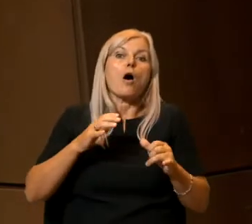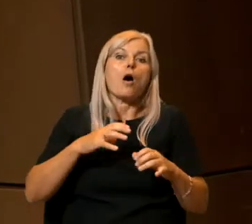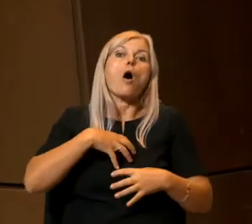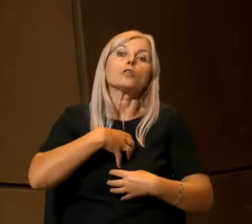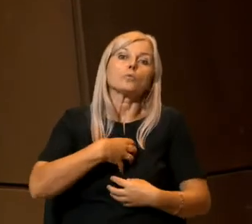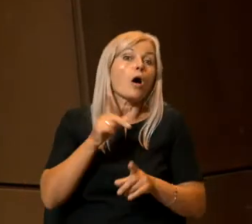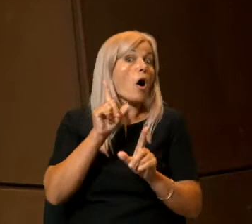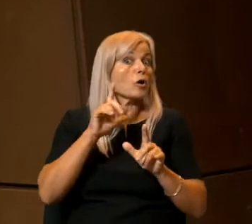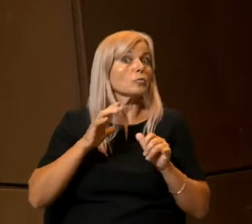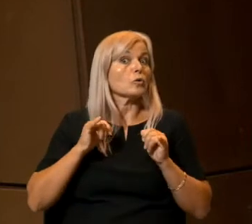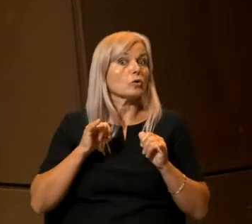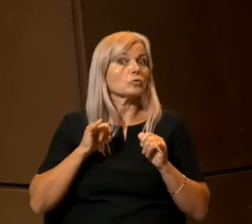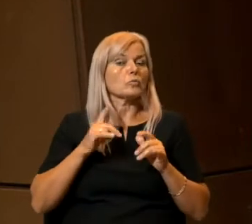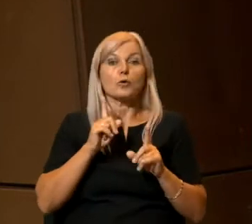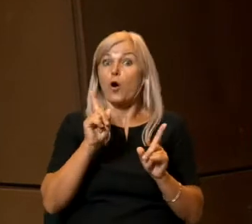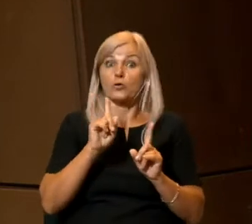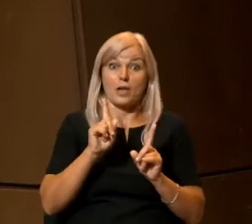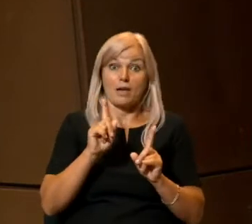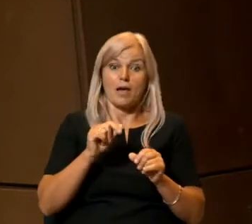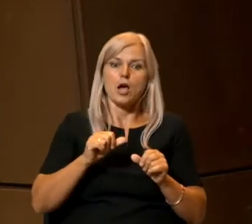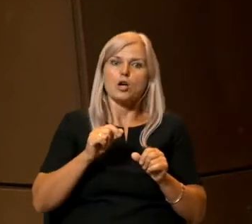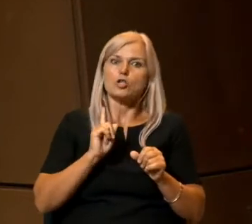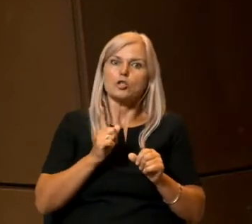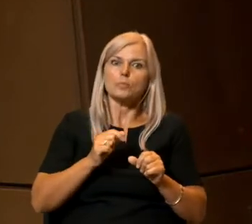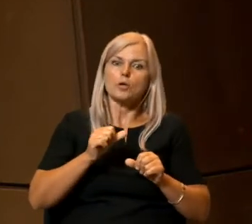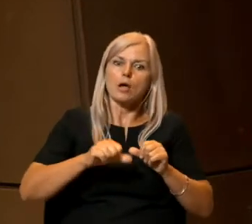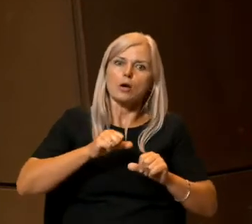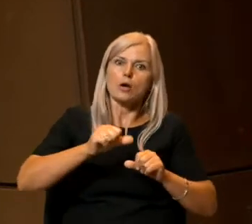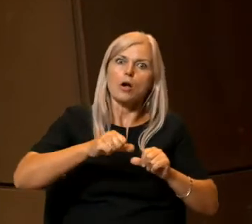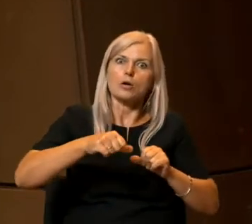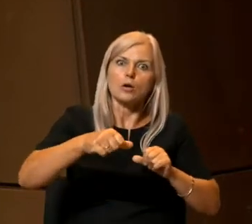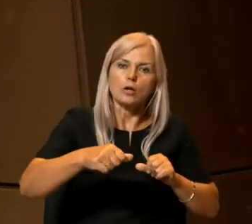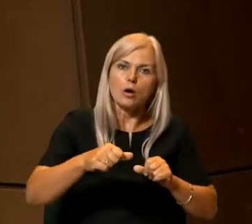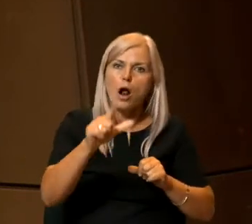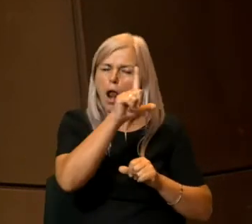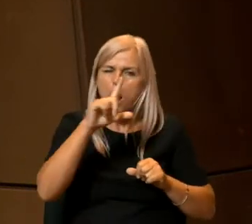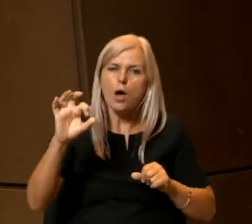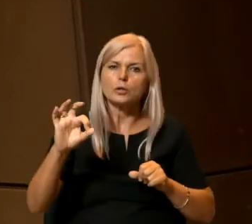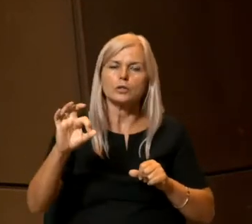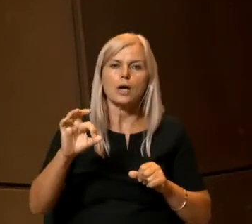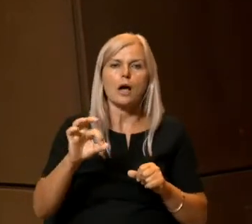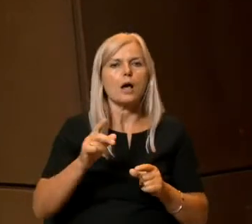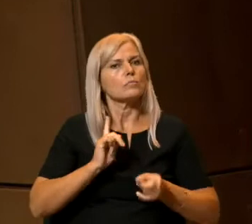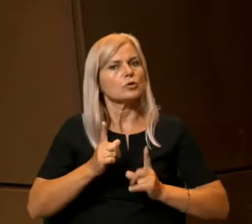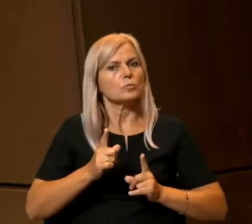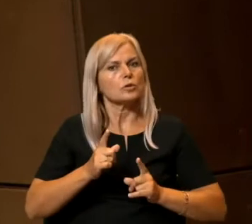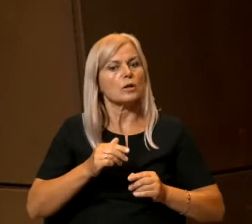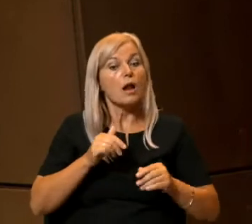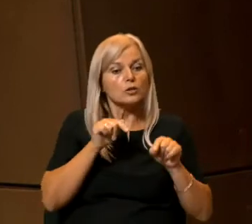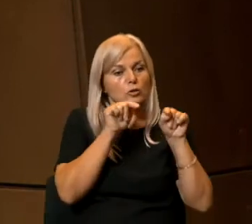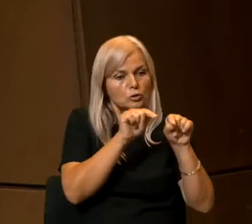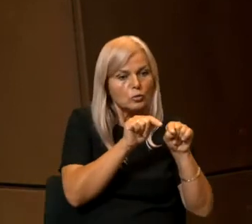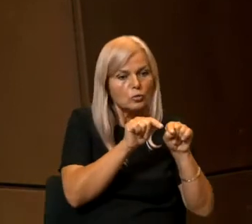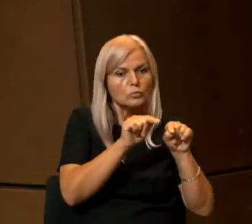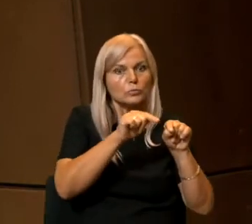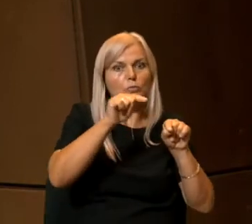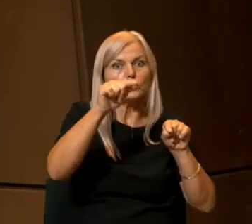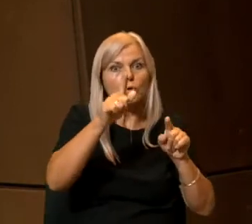szybciej, rok za rokiem. Taka jest logika przyspieszania, by być w tym punkcie, w którym jesteśmy. A więc jest